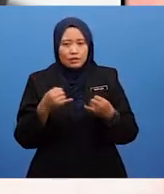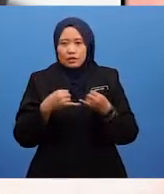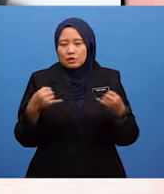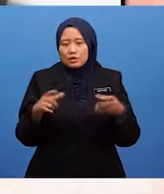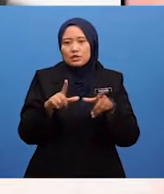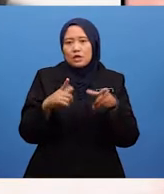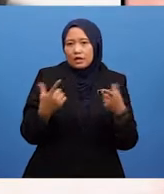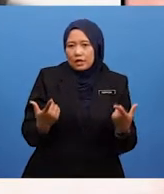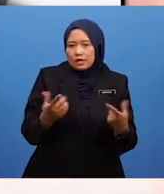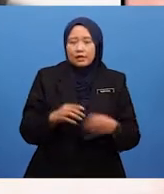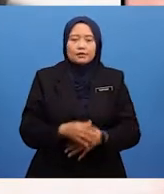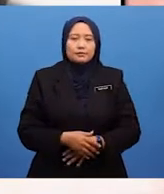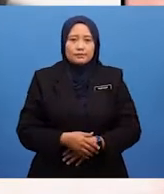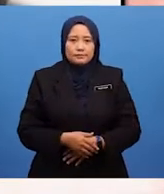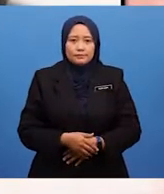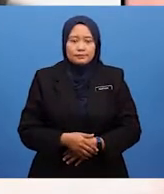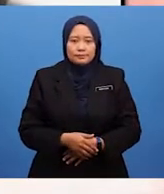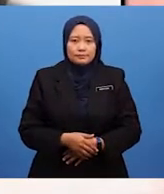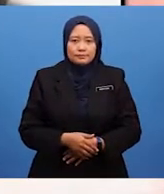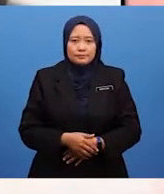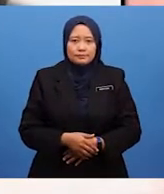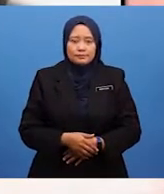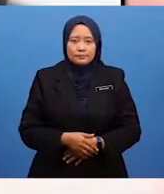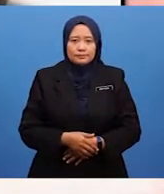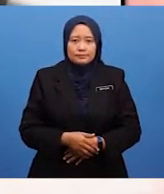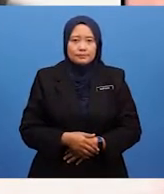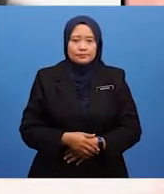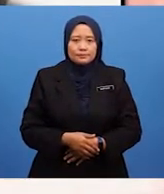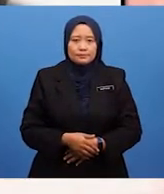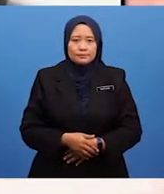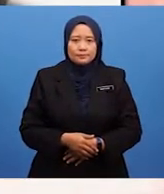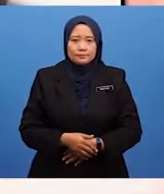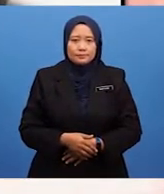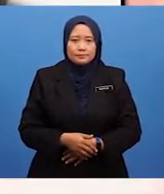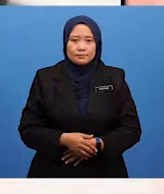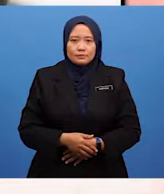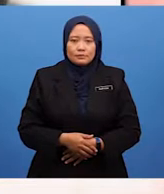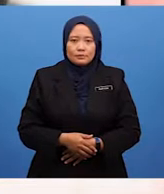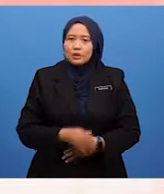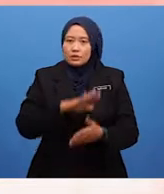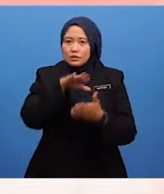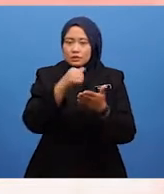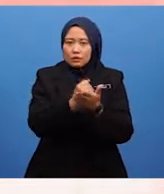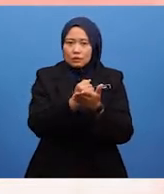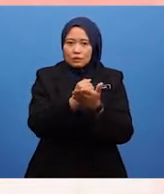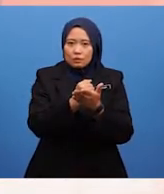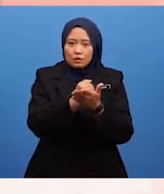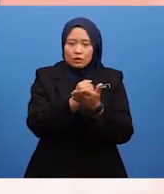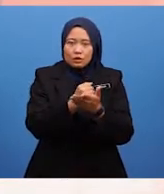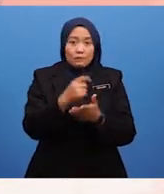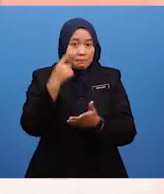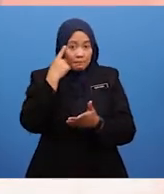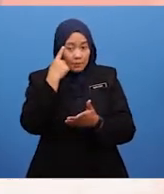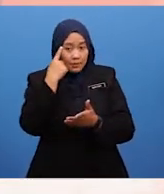kosong cointiger gosong poinime kosong tujuh yang digunakan sebenarnya nilai-nilai matep pen ataupun